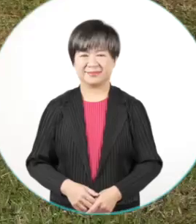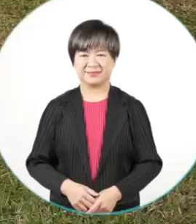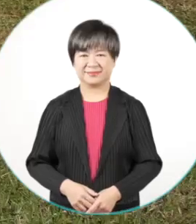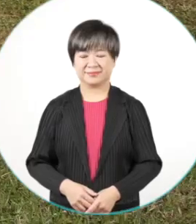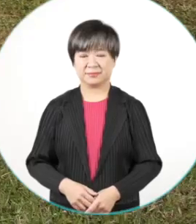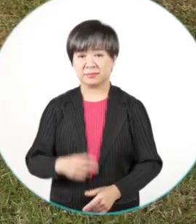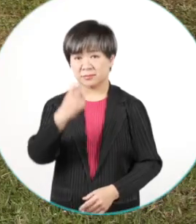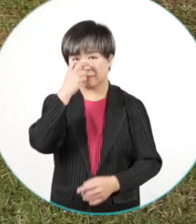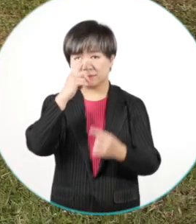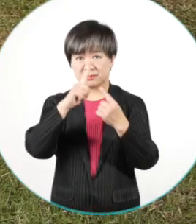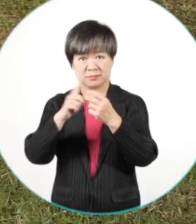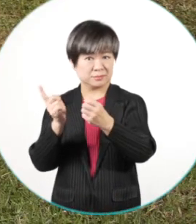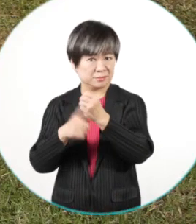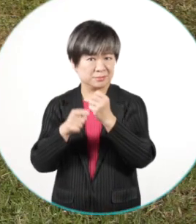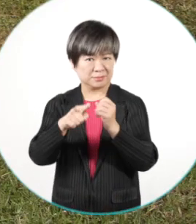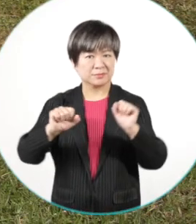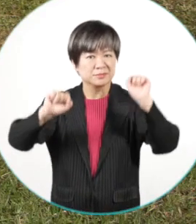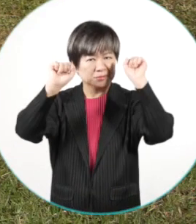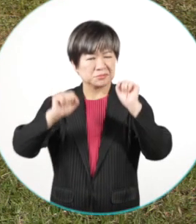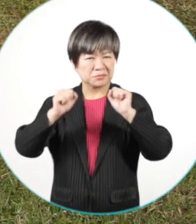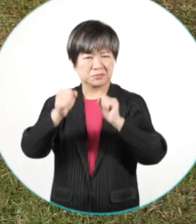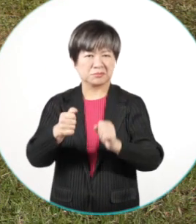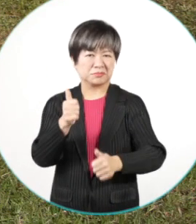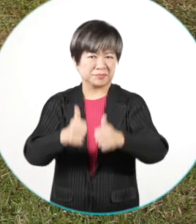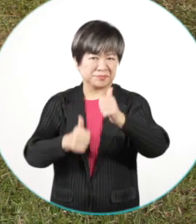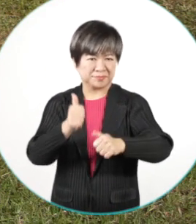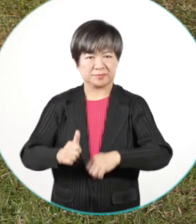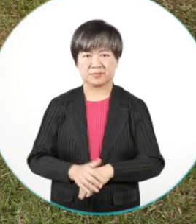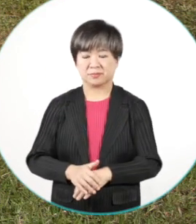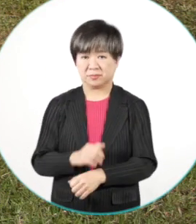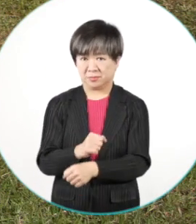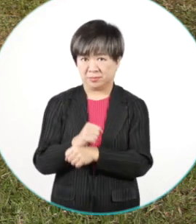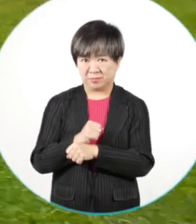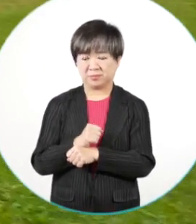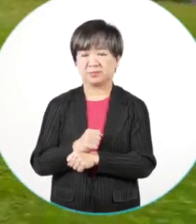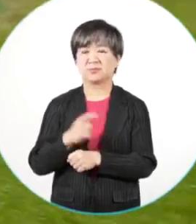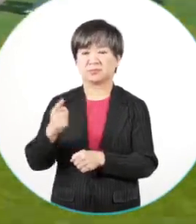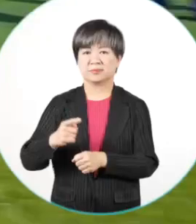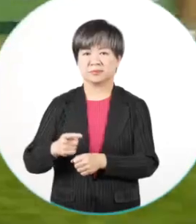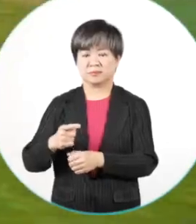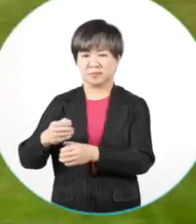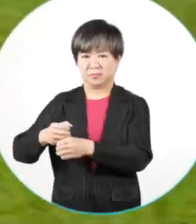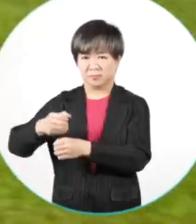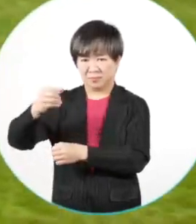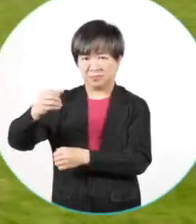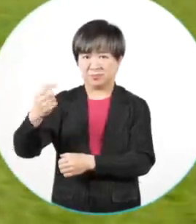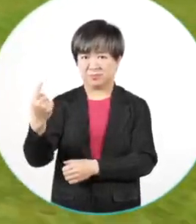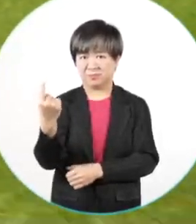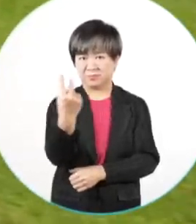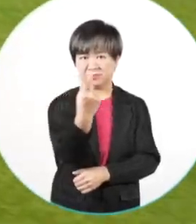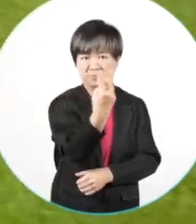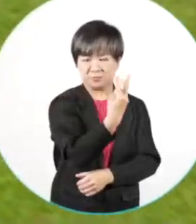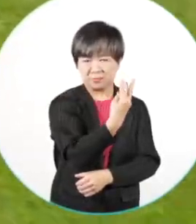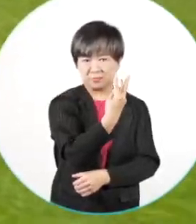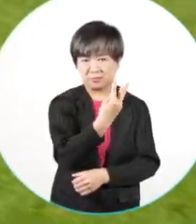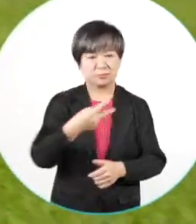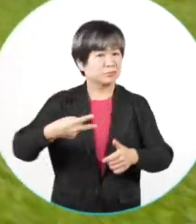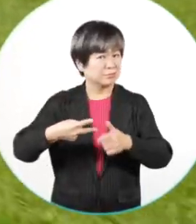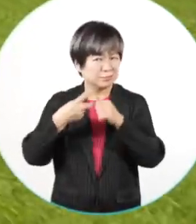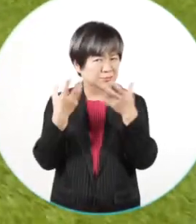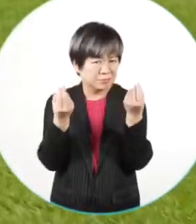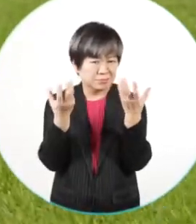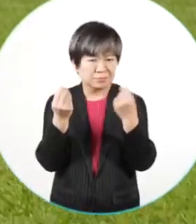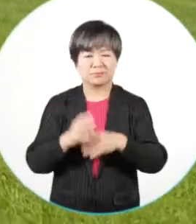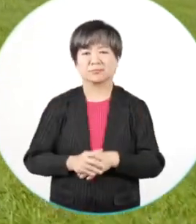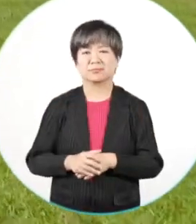在盲人棒球的这项运动竞技当中啊，注意的是，垒包只有一垒跟三垒，没有二垒哦。而